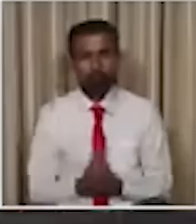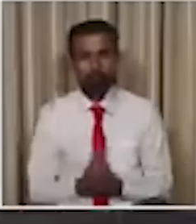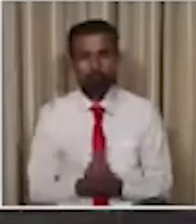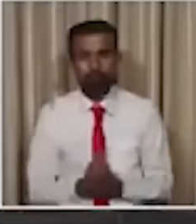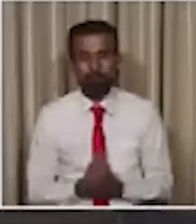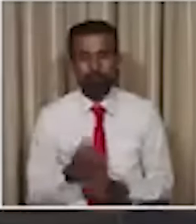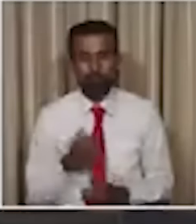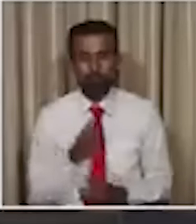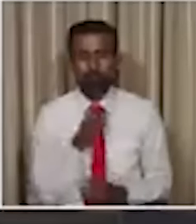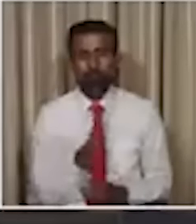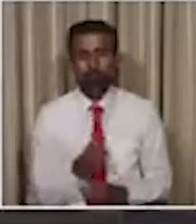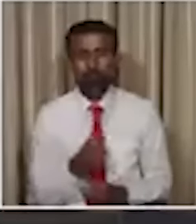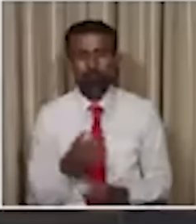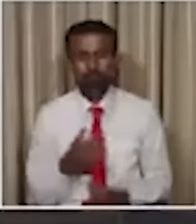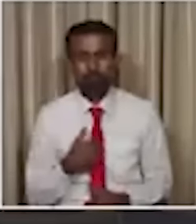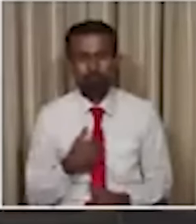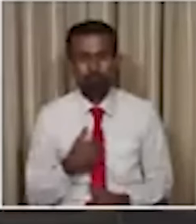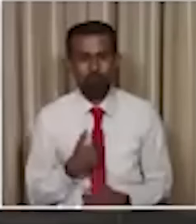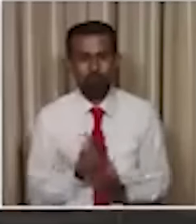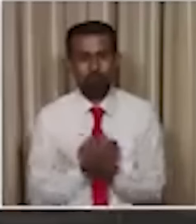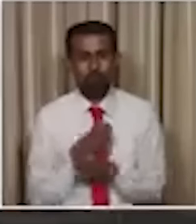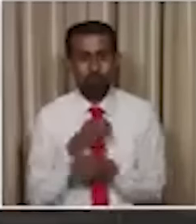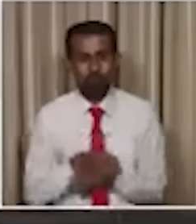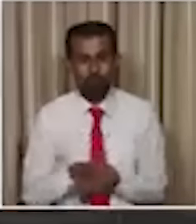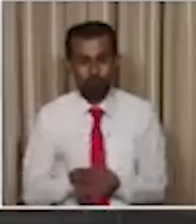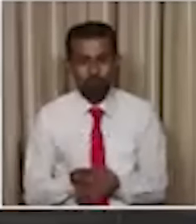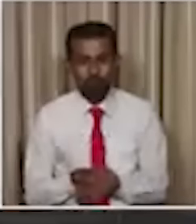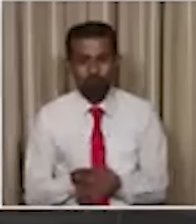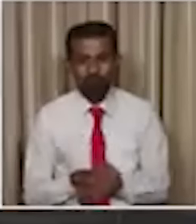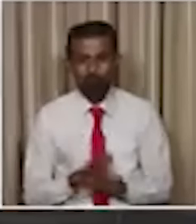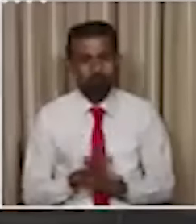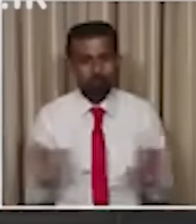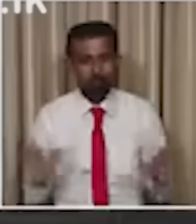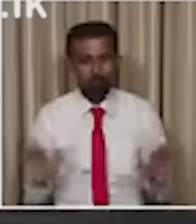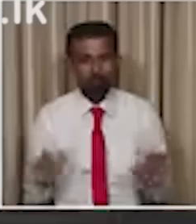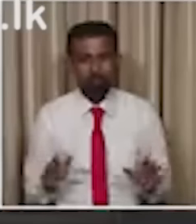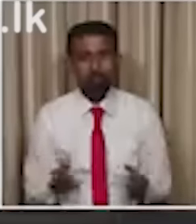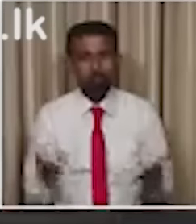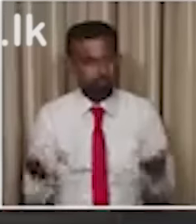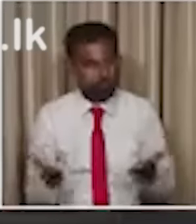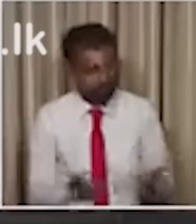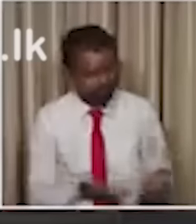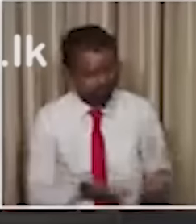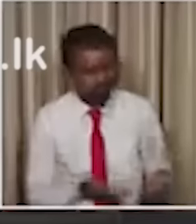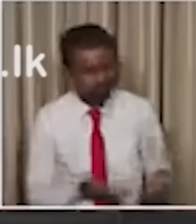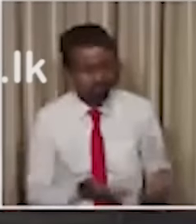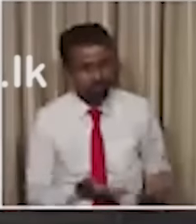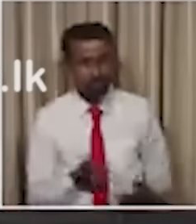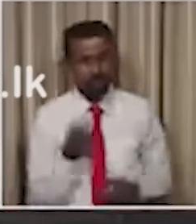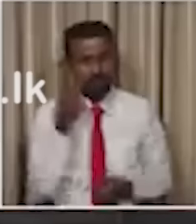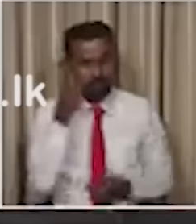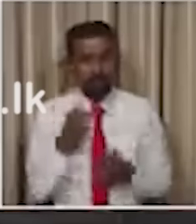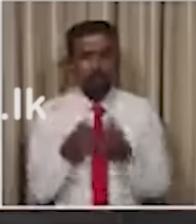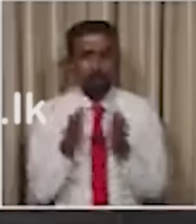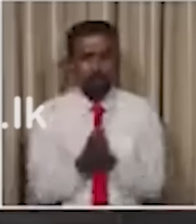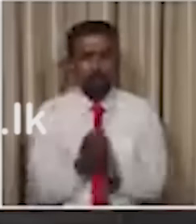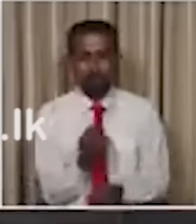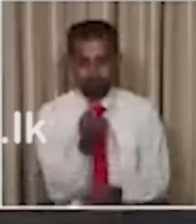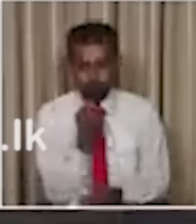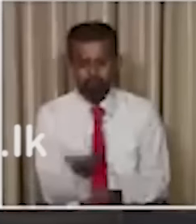අපි කියන්නේ අපි අත්අඩංගුවට ගන්නවත් මොකකටවත් නෙමේ, කරුණා කරලා ඇවිල්ලා ඔබ දන්න සියලු දේ අපිට